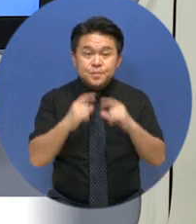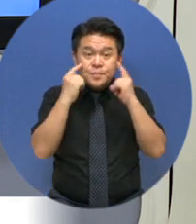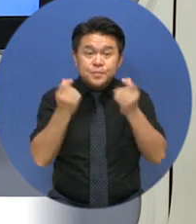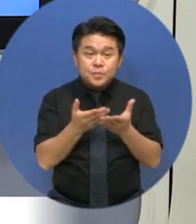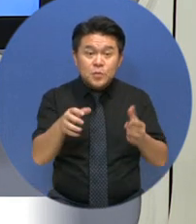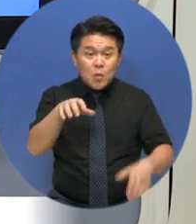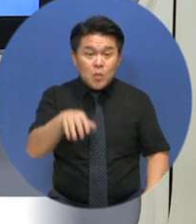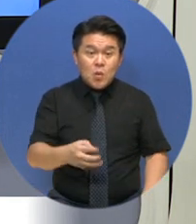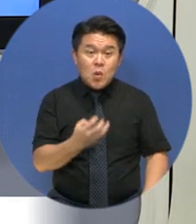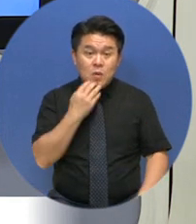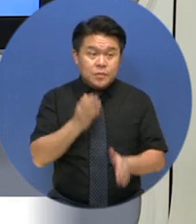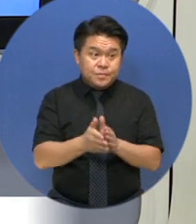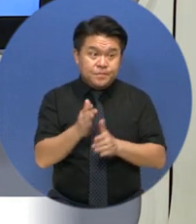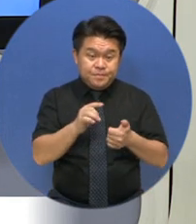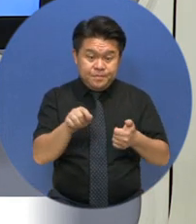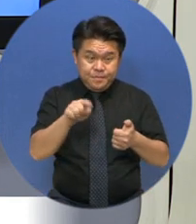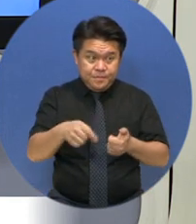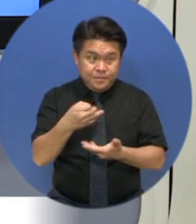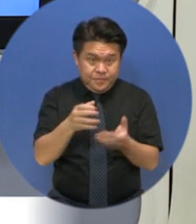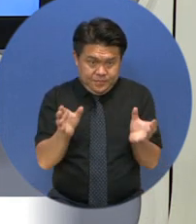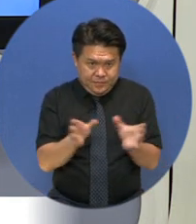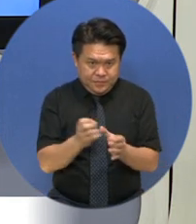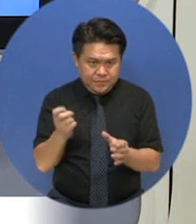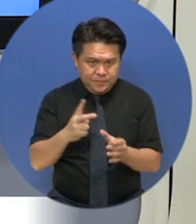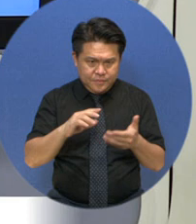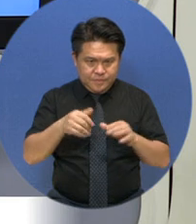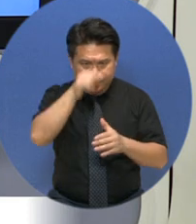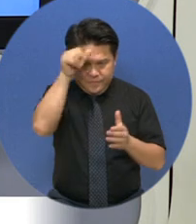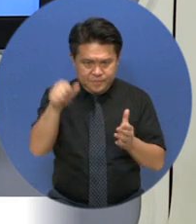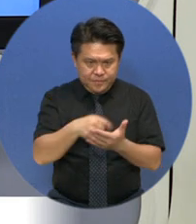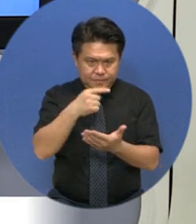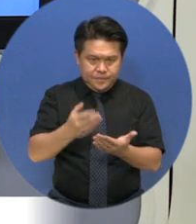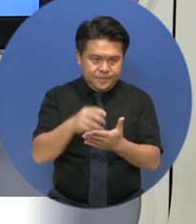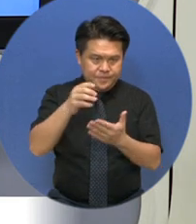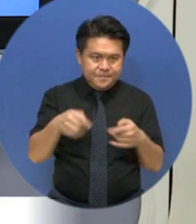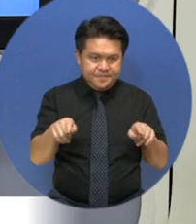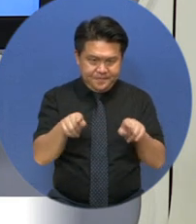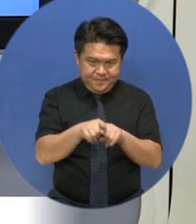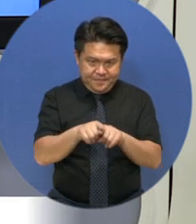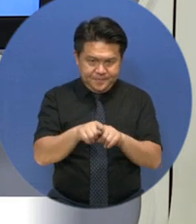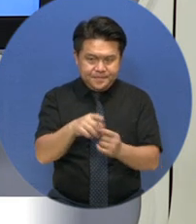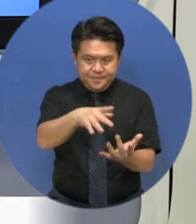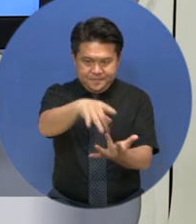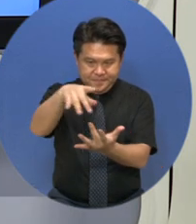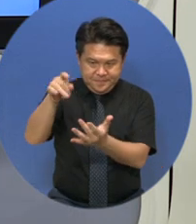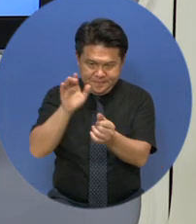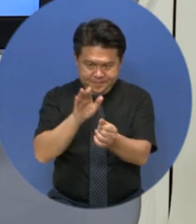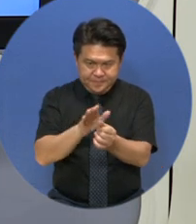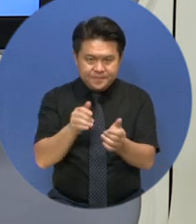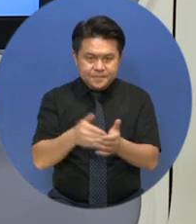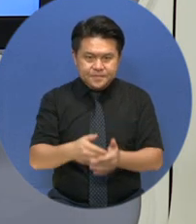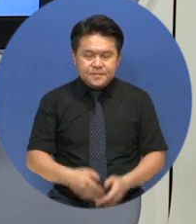부처는 서울시 50 플러스 재단과 국가평생교육진흥원 이 협력해 선정했습니다